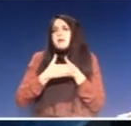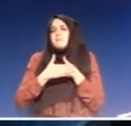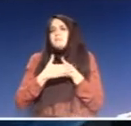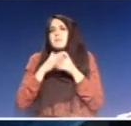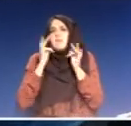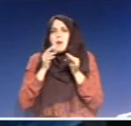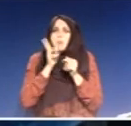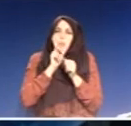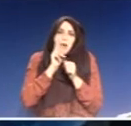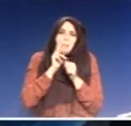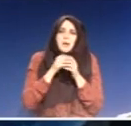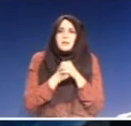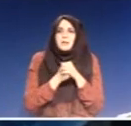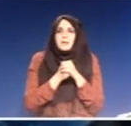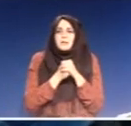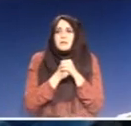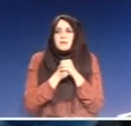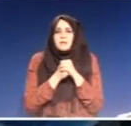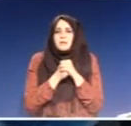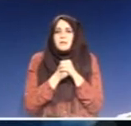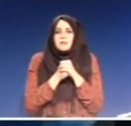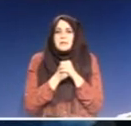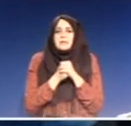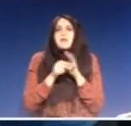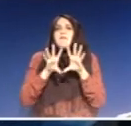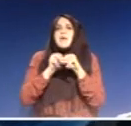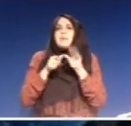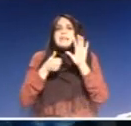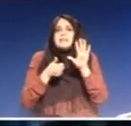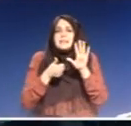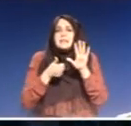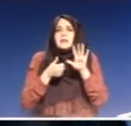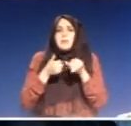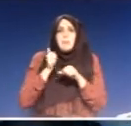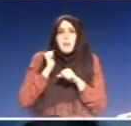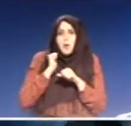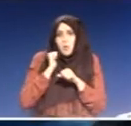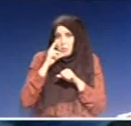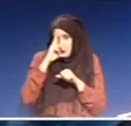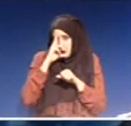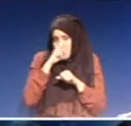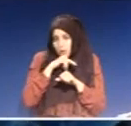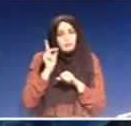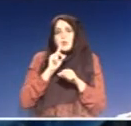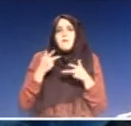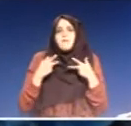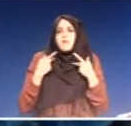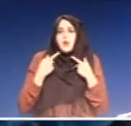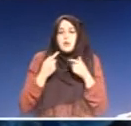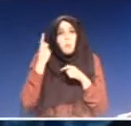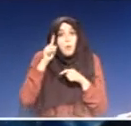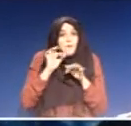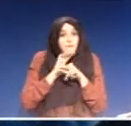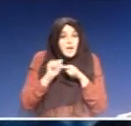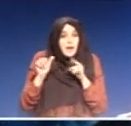دونك في سته فيهم والام ستة. والام مازالها ولا ميته؟ غير موجوده. غير موجوده. دونك باش يديروا